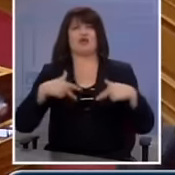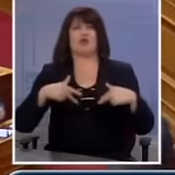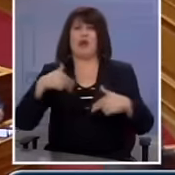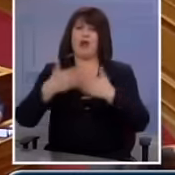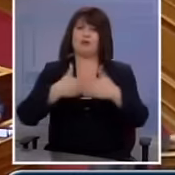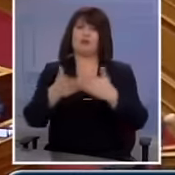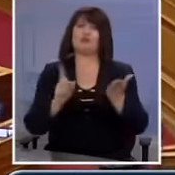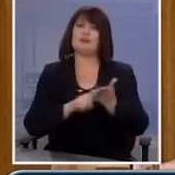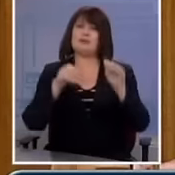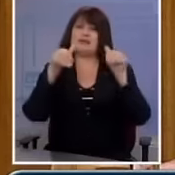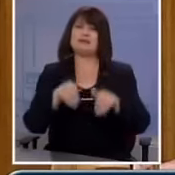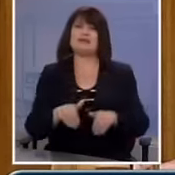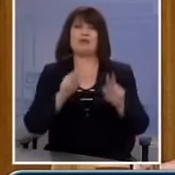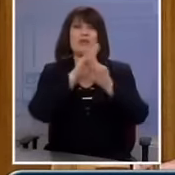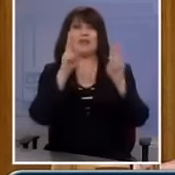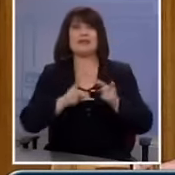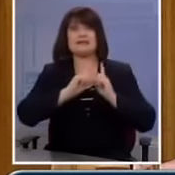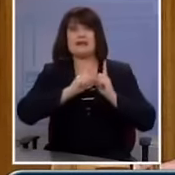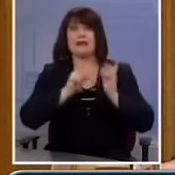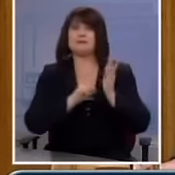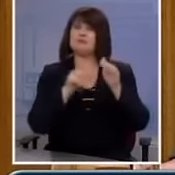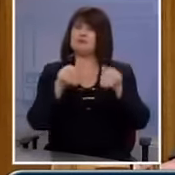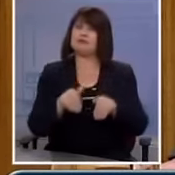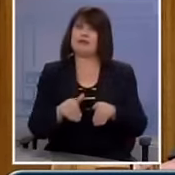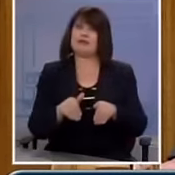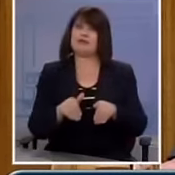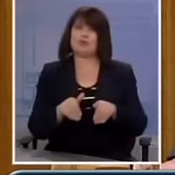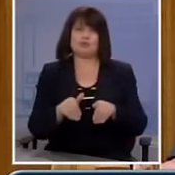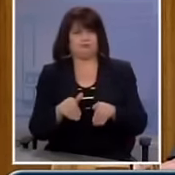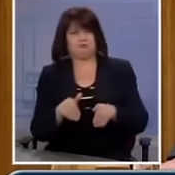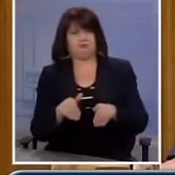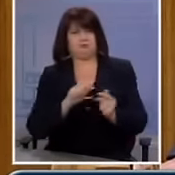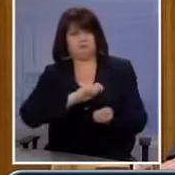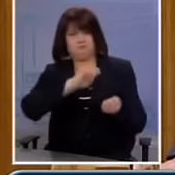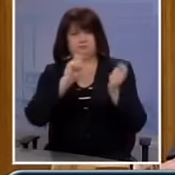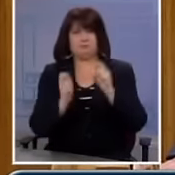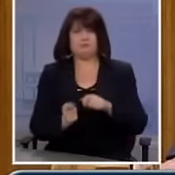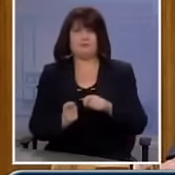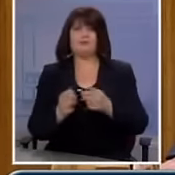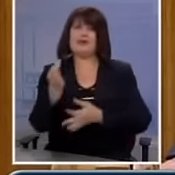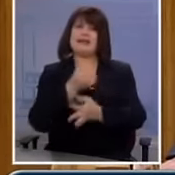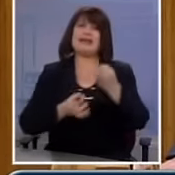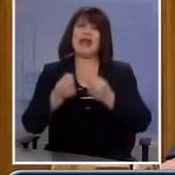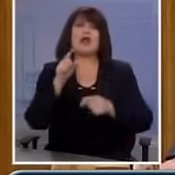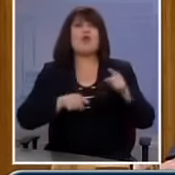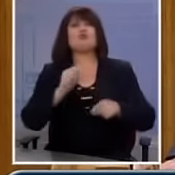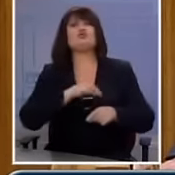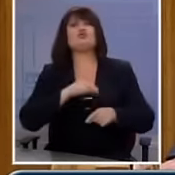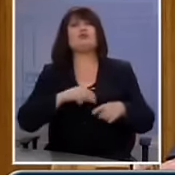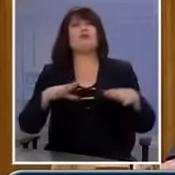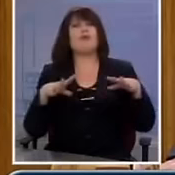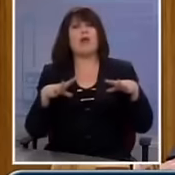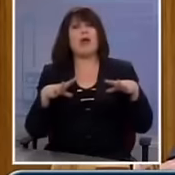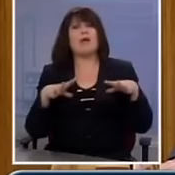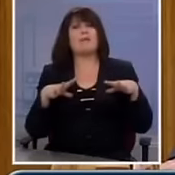και του σεβασμού των διεθνών συνθήκων να μεταφράζεται και να την επικαλούνται κατά το δοκούν